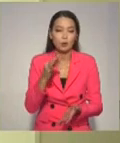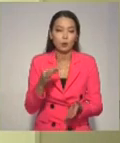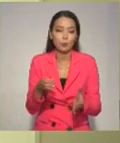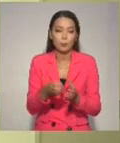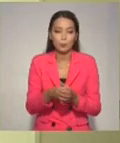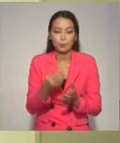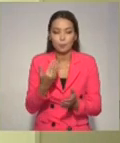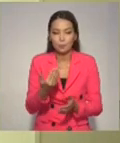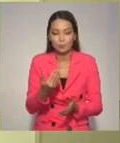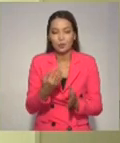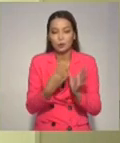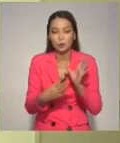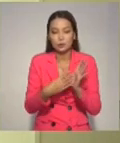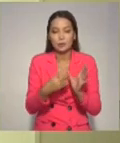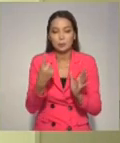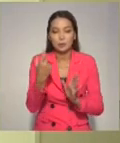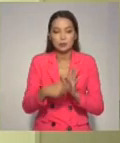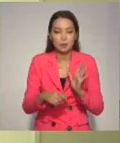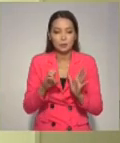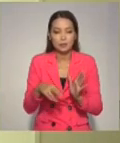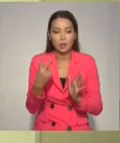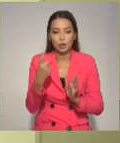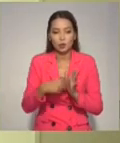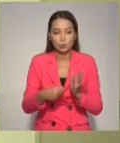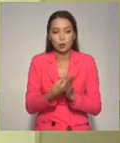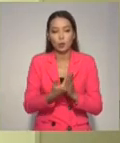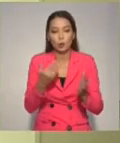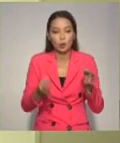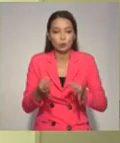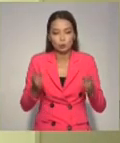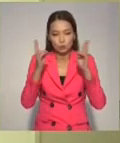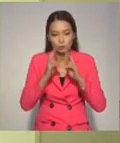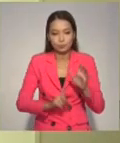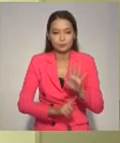қылмыстық кодексінің 99-шы бабының 1-ші тармағының 2-ші бөлігімен сотқа дейінгі тергеп-тексеру басталды.